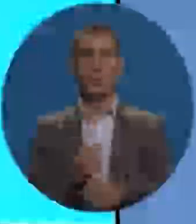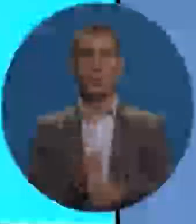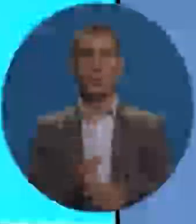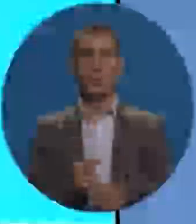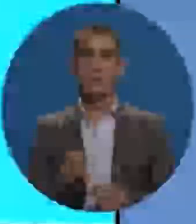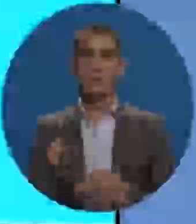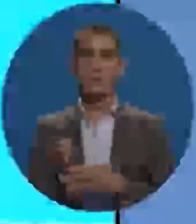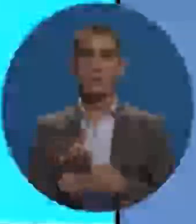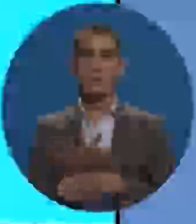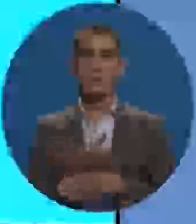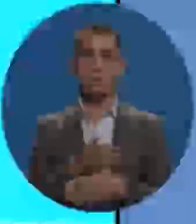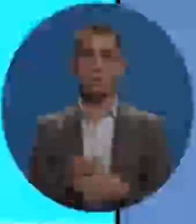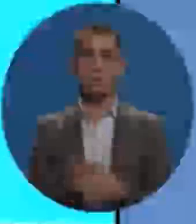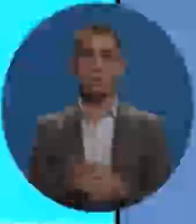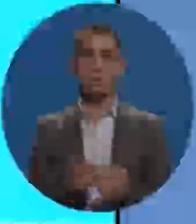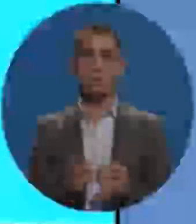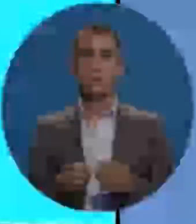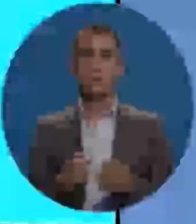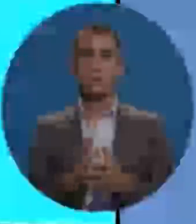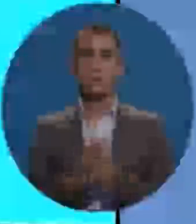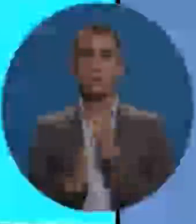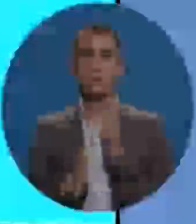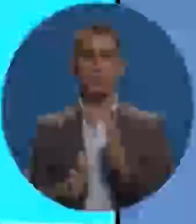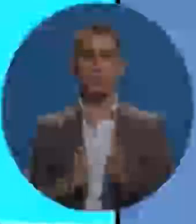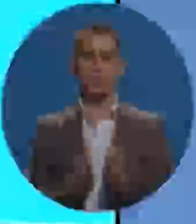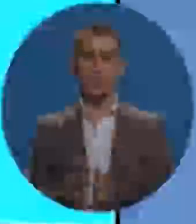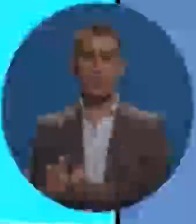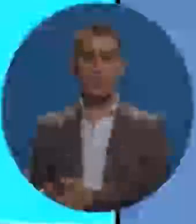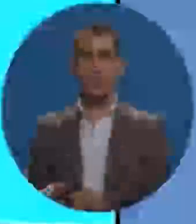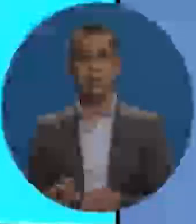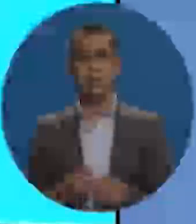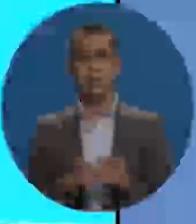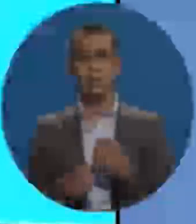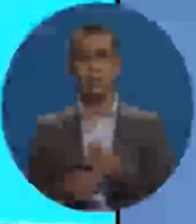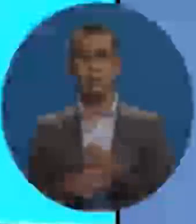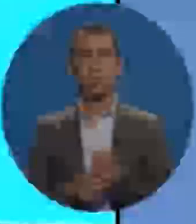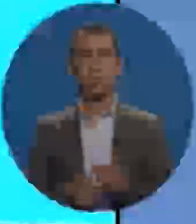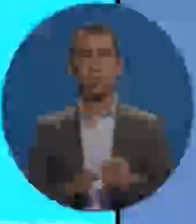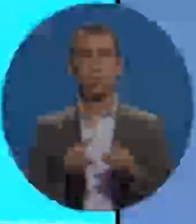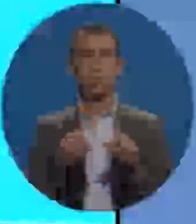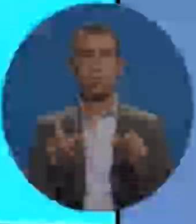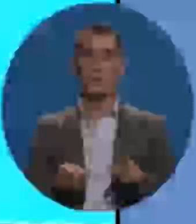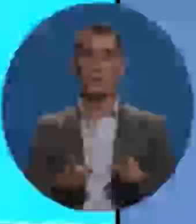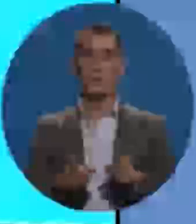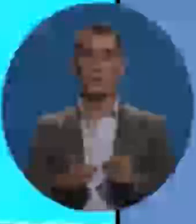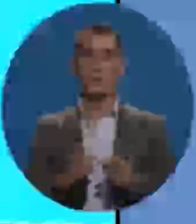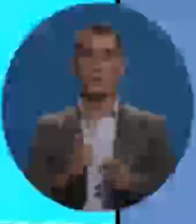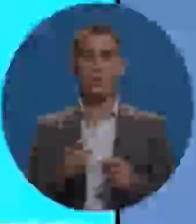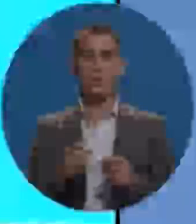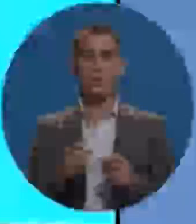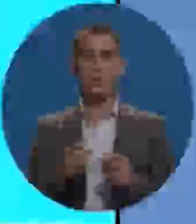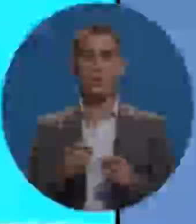Шептен оңға қарай ізбе із тәртіппенен орылаймыз. Қаусырманың ішін орылап,